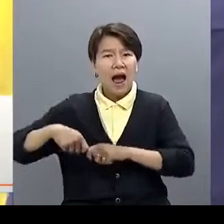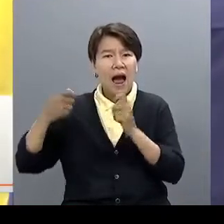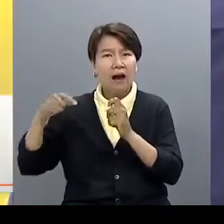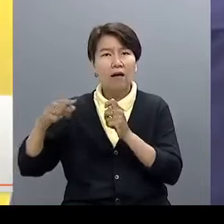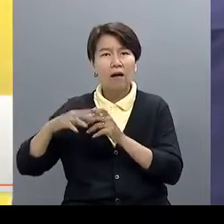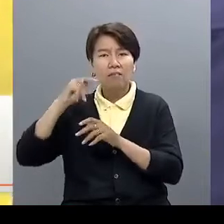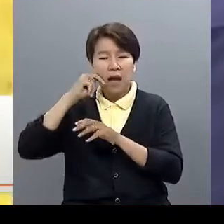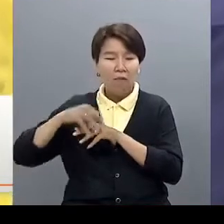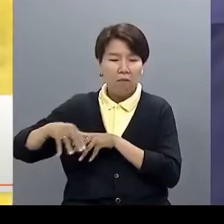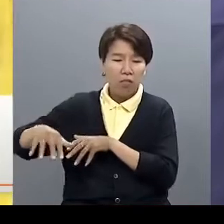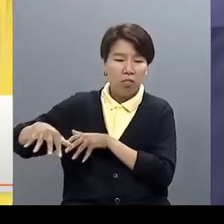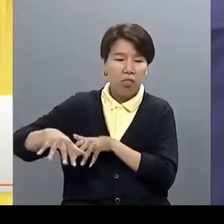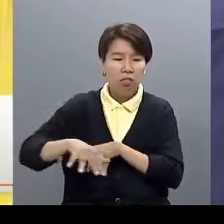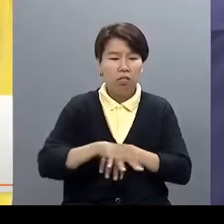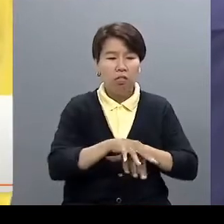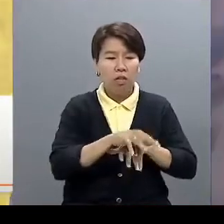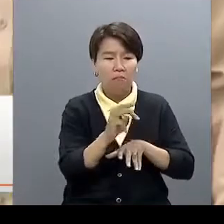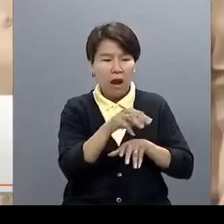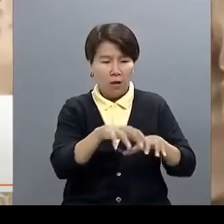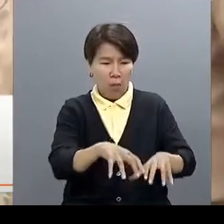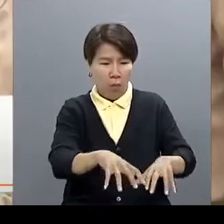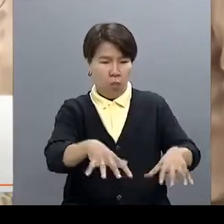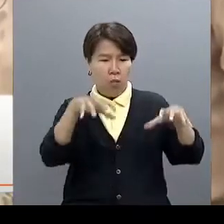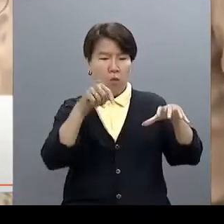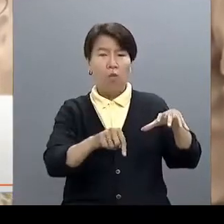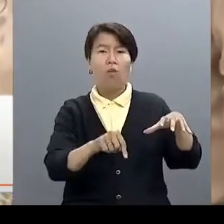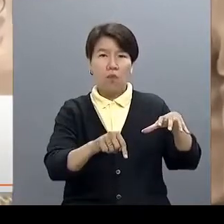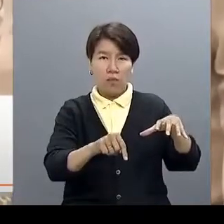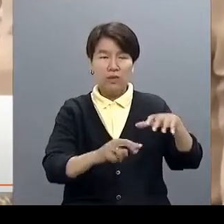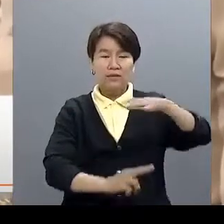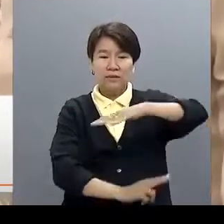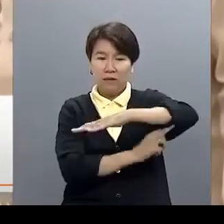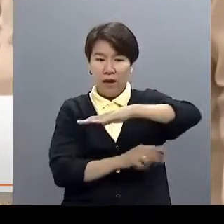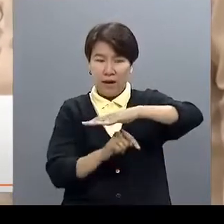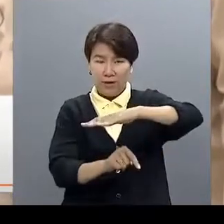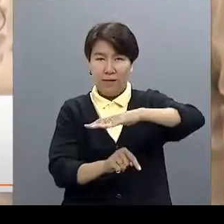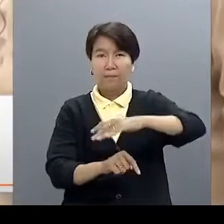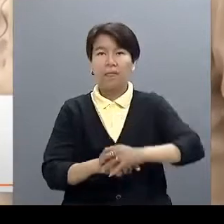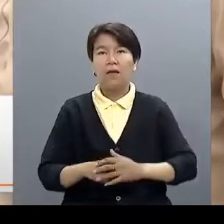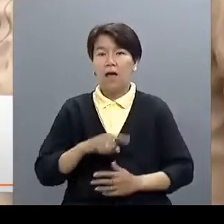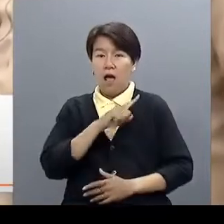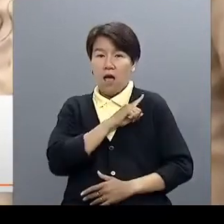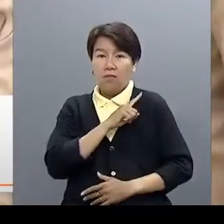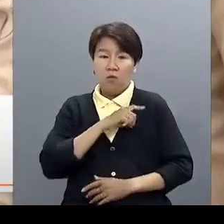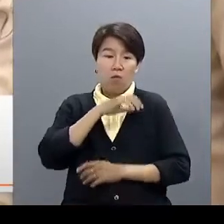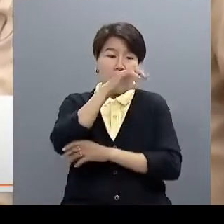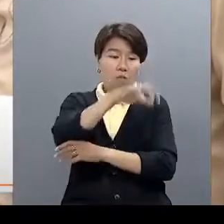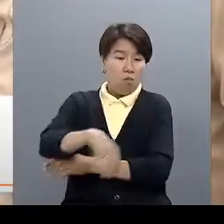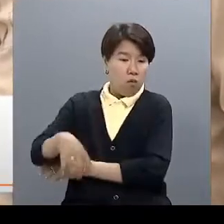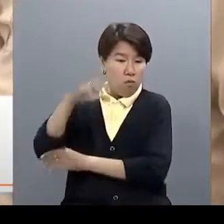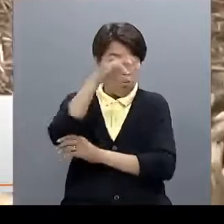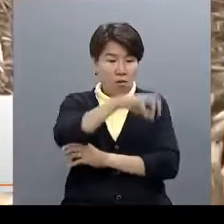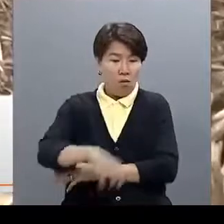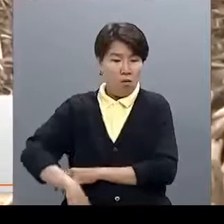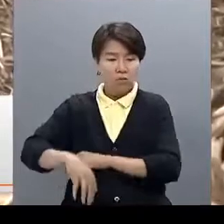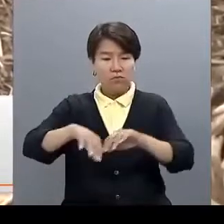ก็ได้สั่งการให้หน่วยงานที่เกี่ยวข้องทำการขุดลอกลำน้ำซึ่งมีกิ่งไม้ท่อนไม้เศษไม้ไผ่เศษวัชพืชปิดกั้นสะ